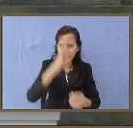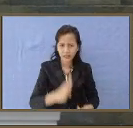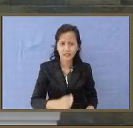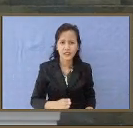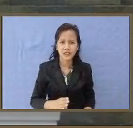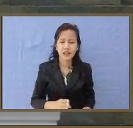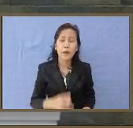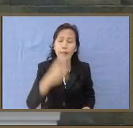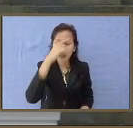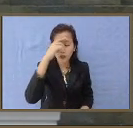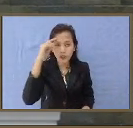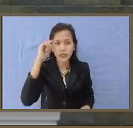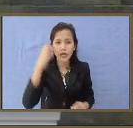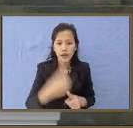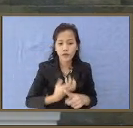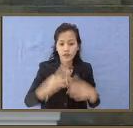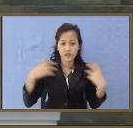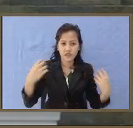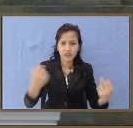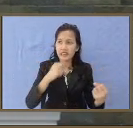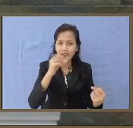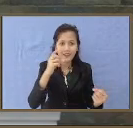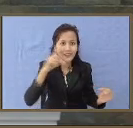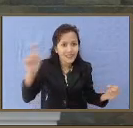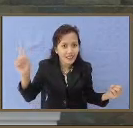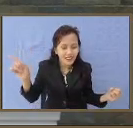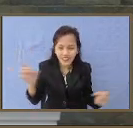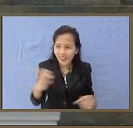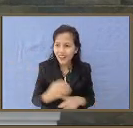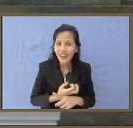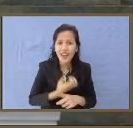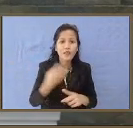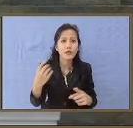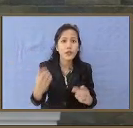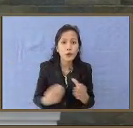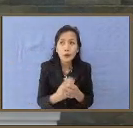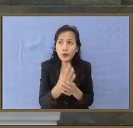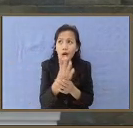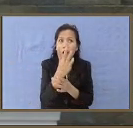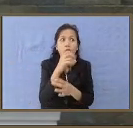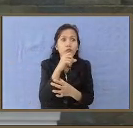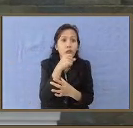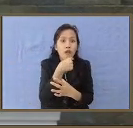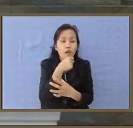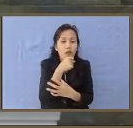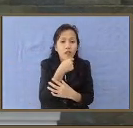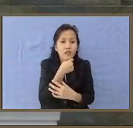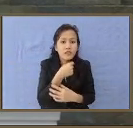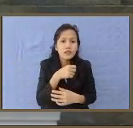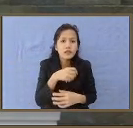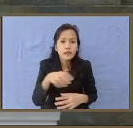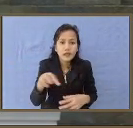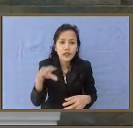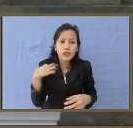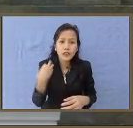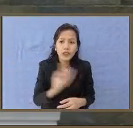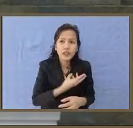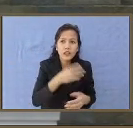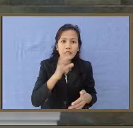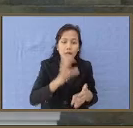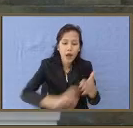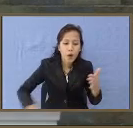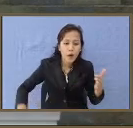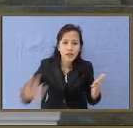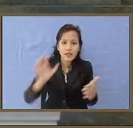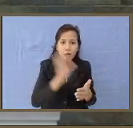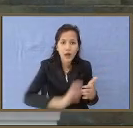natin madidinayan na habang tumatanda tayo, nawawala yung lakas natin. Pero kung yun ay naibigay mo sa Panginoon, lahat po yun ay